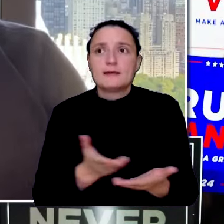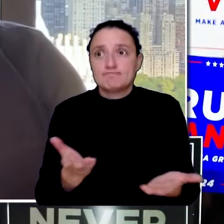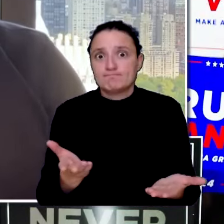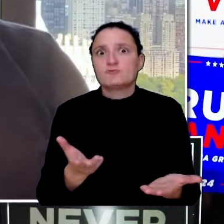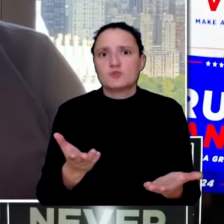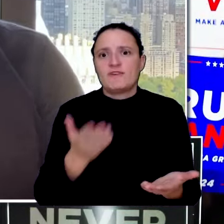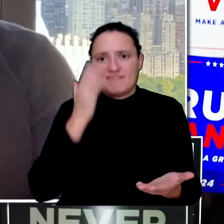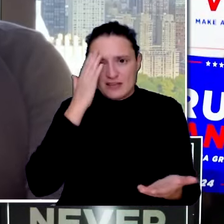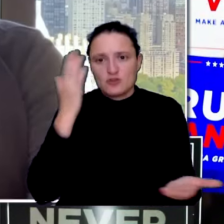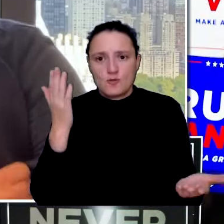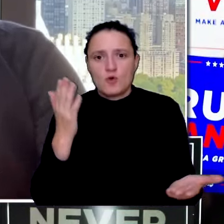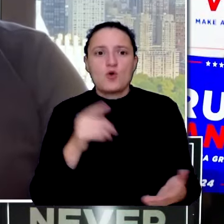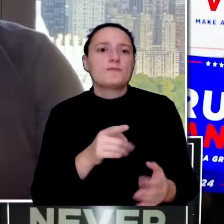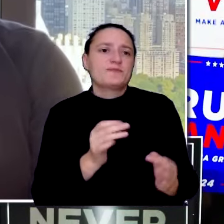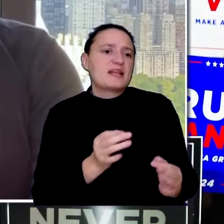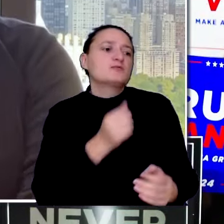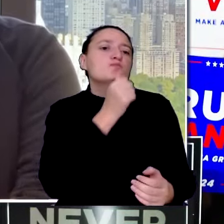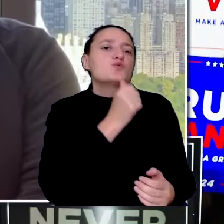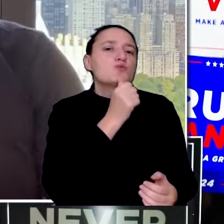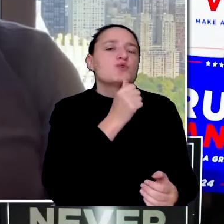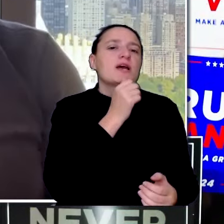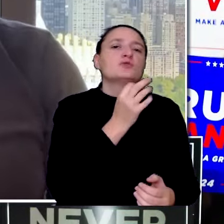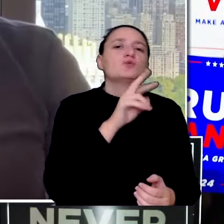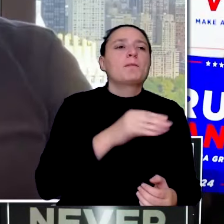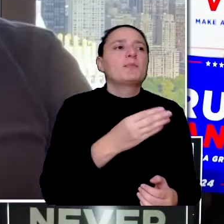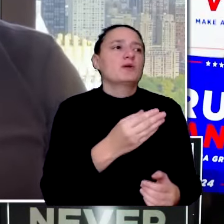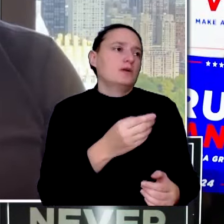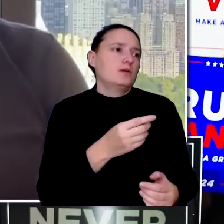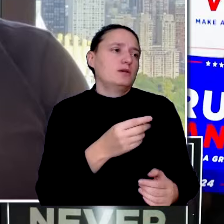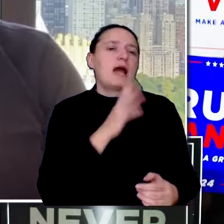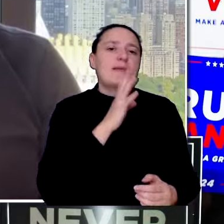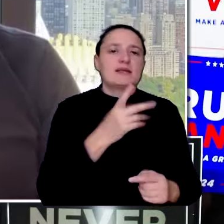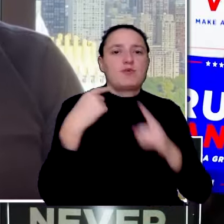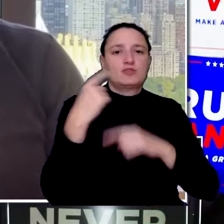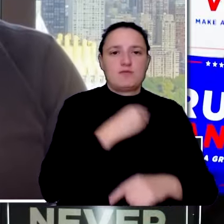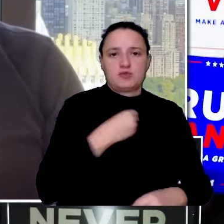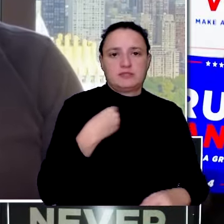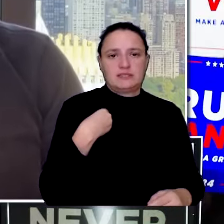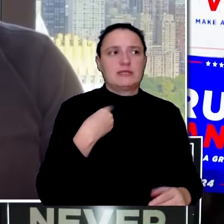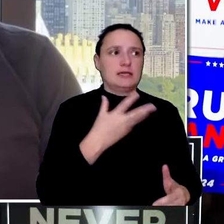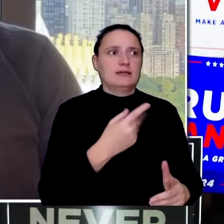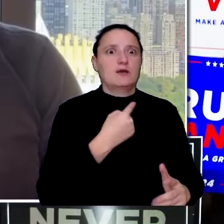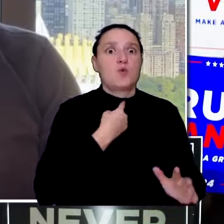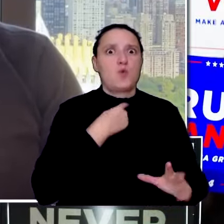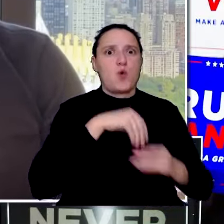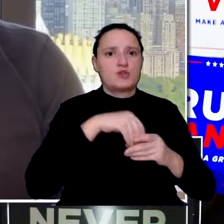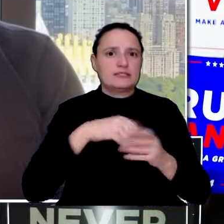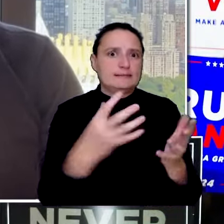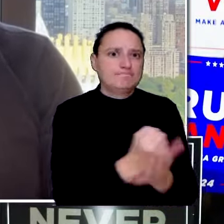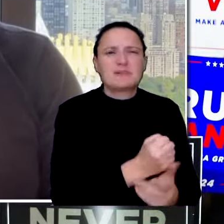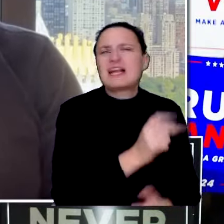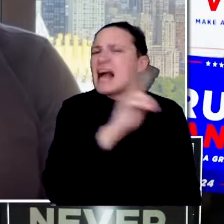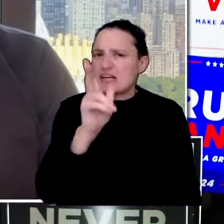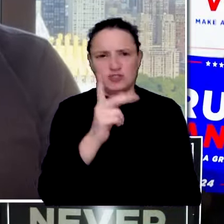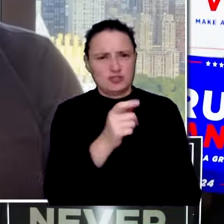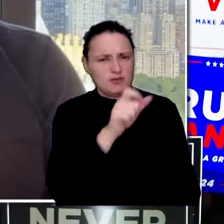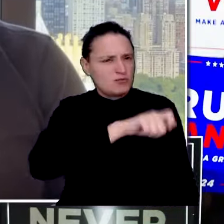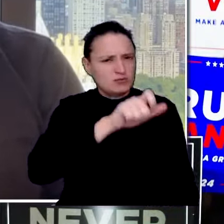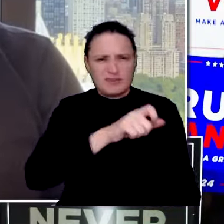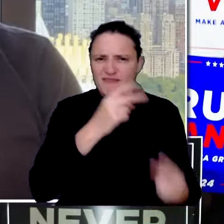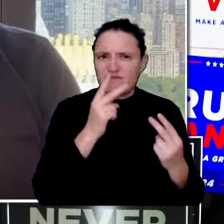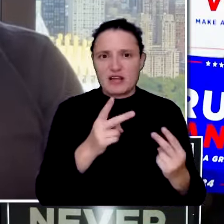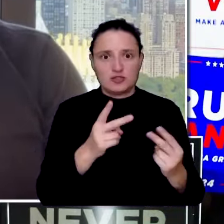jakaś tam właśnie próba zagarnięcia tego polskiego głosu, bo jak wiemy, w tych wyborach w tej chwili liczy się każdy głos, one są tak